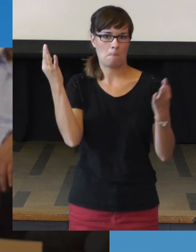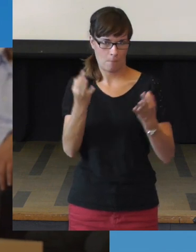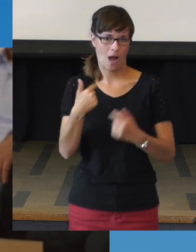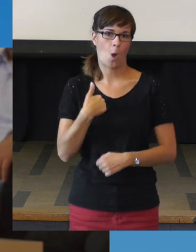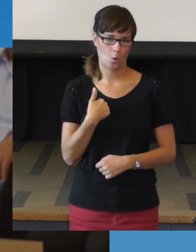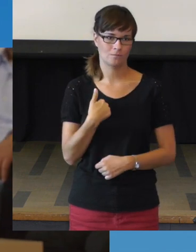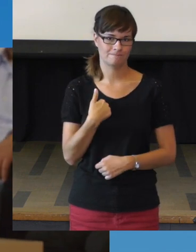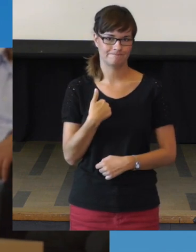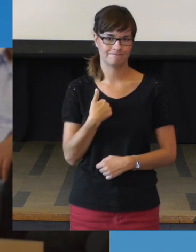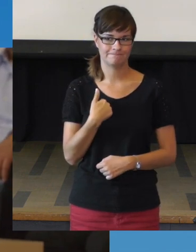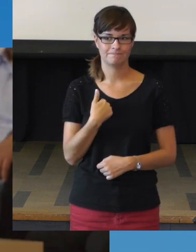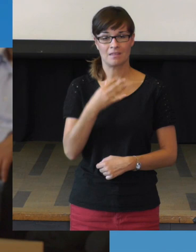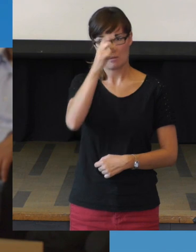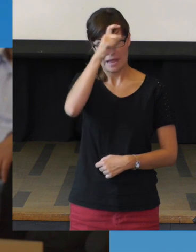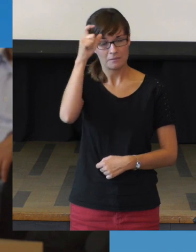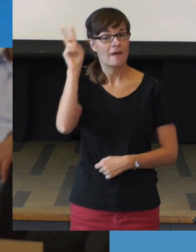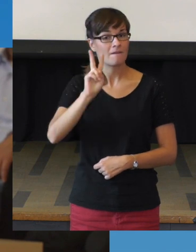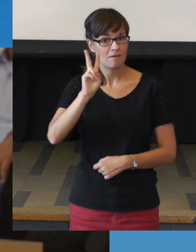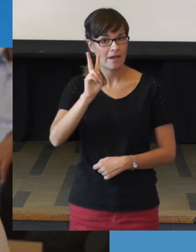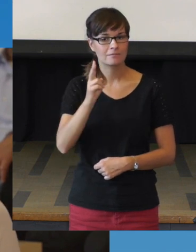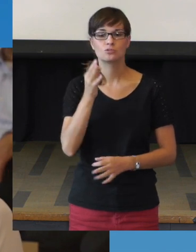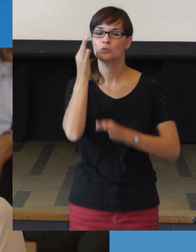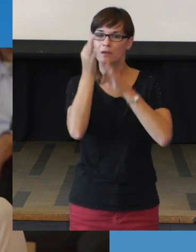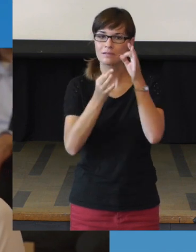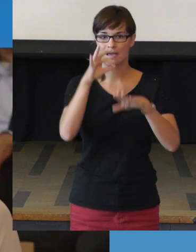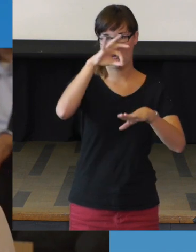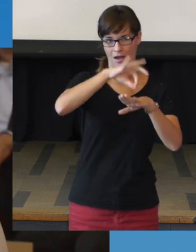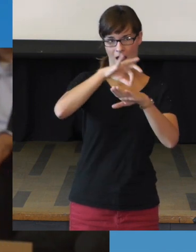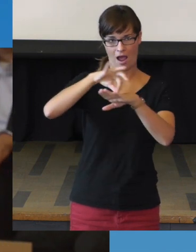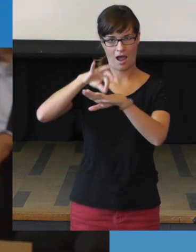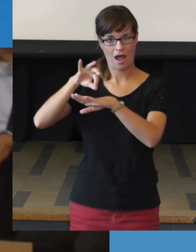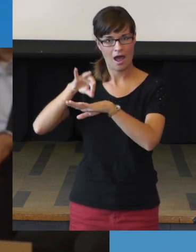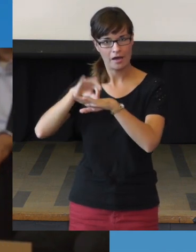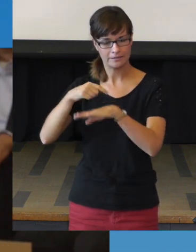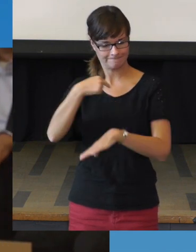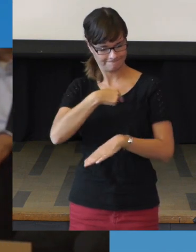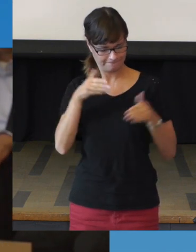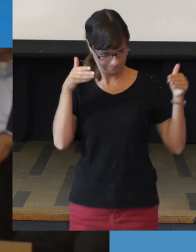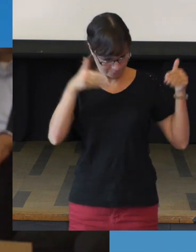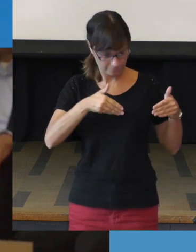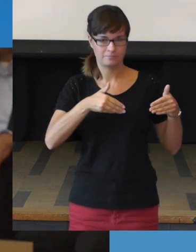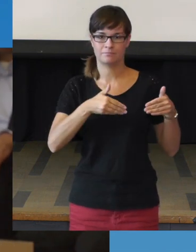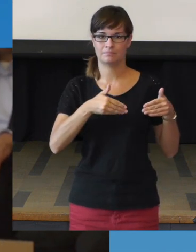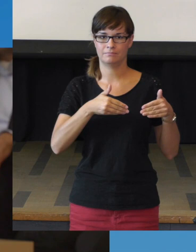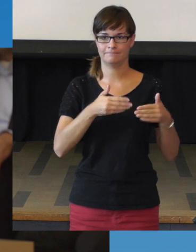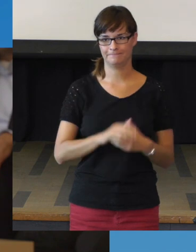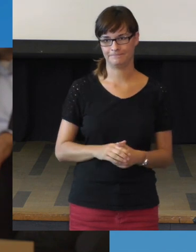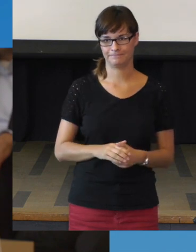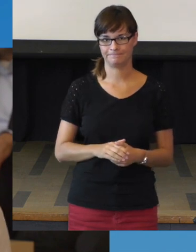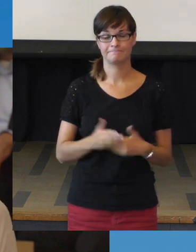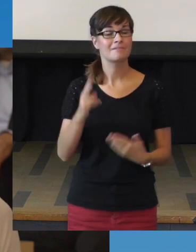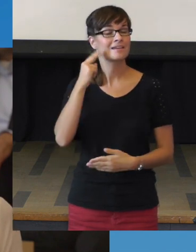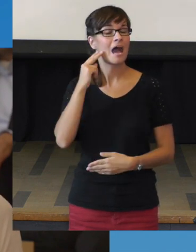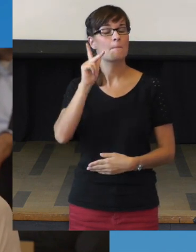die Experten sind Ärzte, die sich ganz speziell mit dem Herzen und den Gefäßen beschäftigen, die